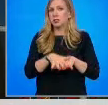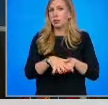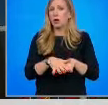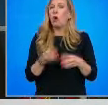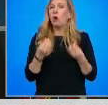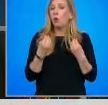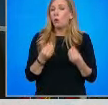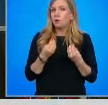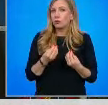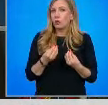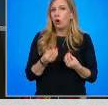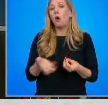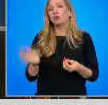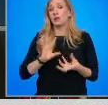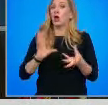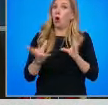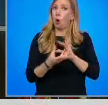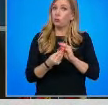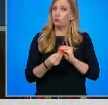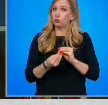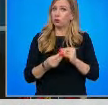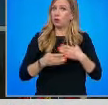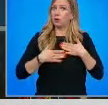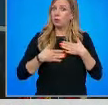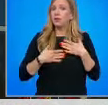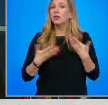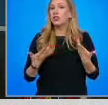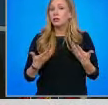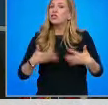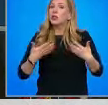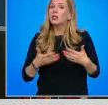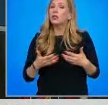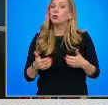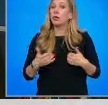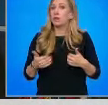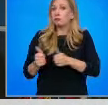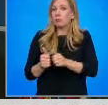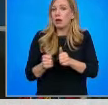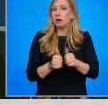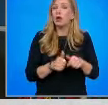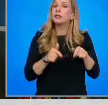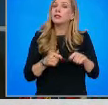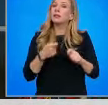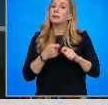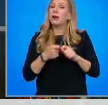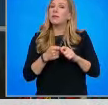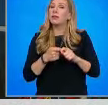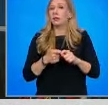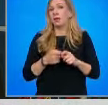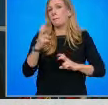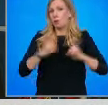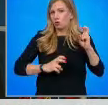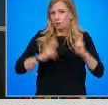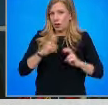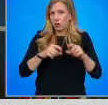освен общото придобиване, е, че желанието на европейските партньори е те да бъдат произвеждани в Европа. Тоест, ние